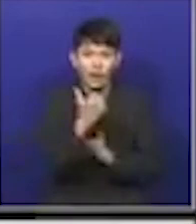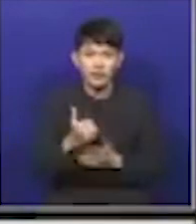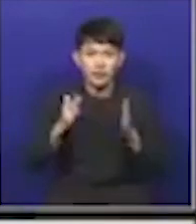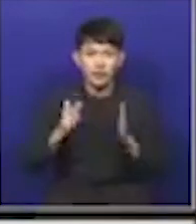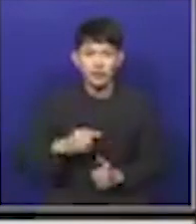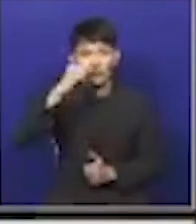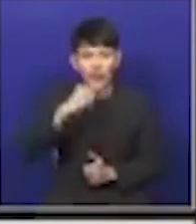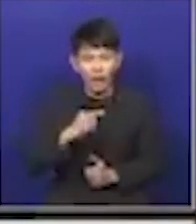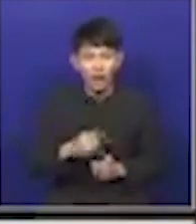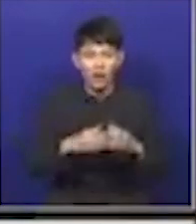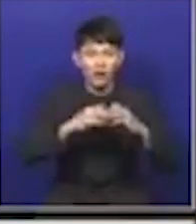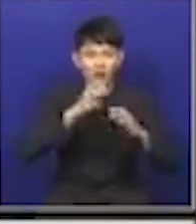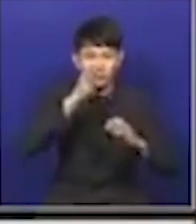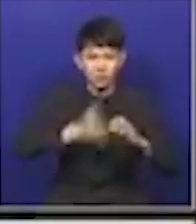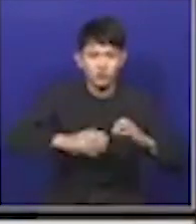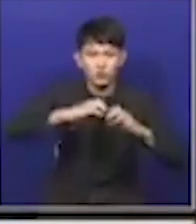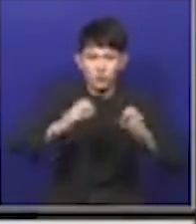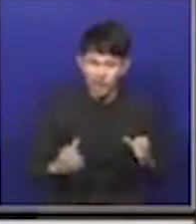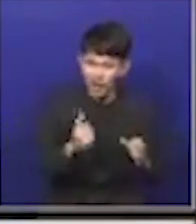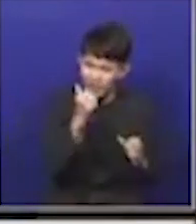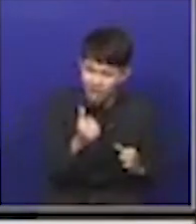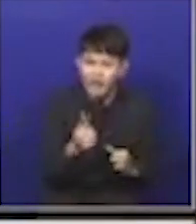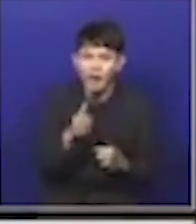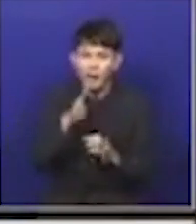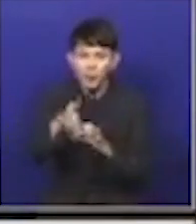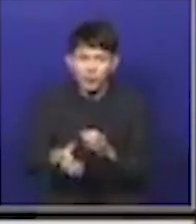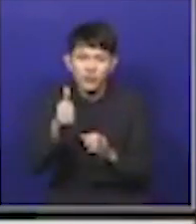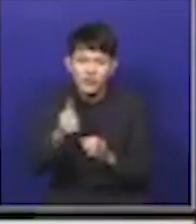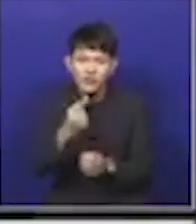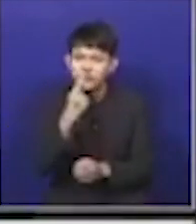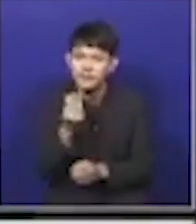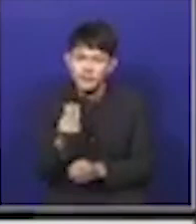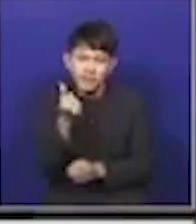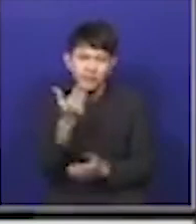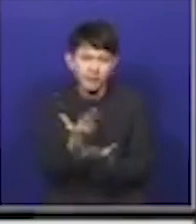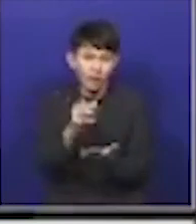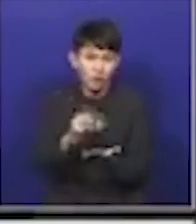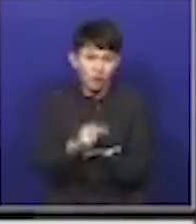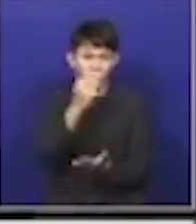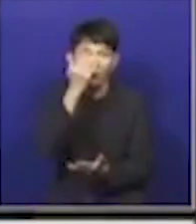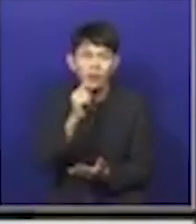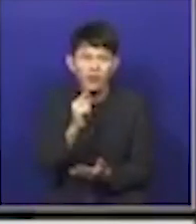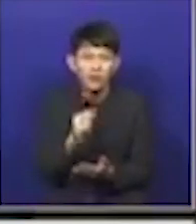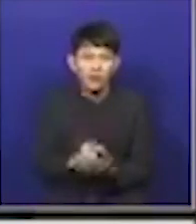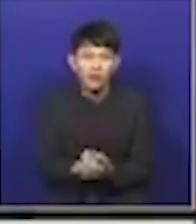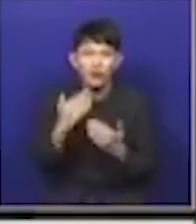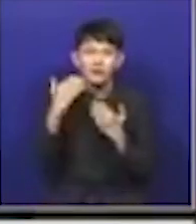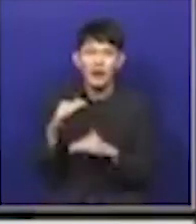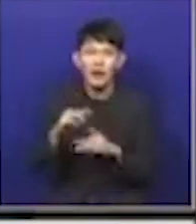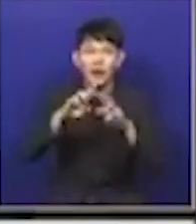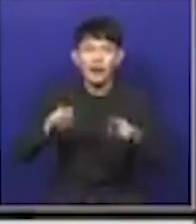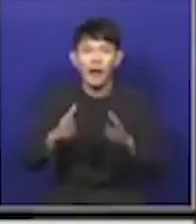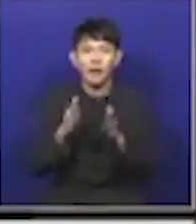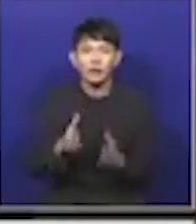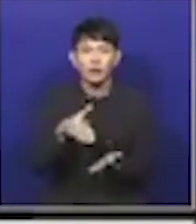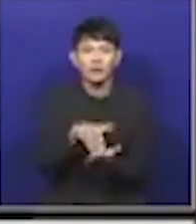ทุเรียนดีๆมังคุดดีๆฮะลิ้นจี่ดีๆ ด้วยราคาถูกฮะนี่เอาไปผ่านคนกลางไปอยู่ในห้างก็ข